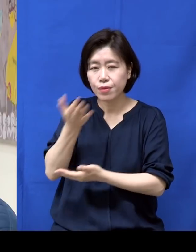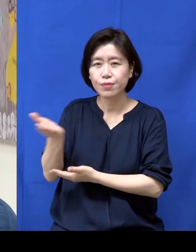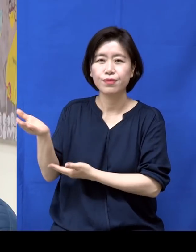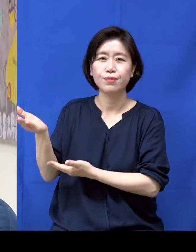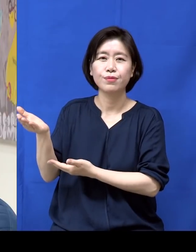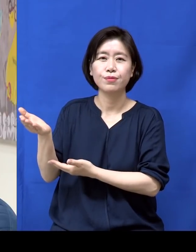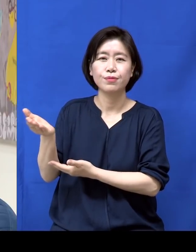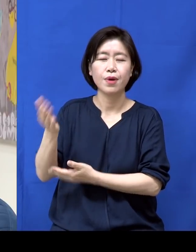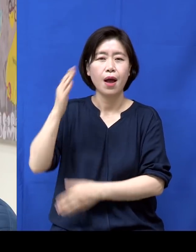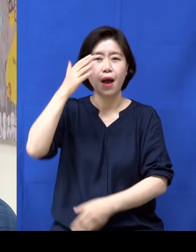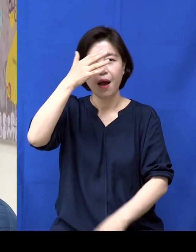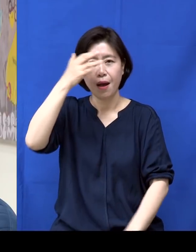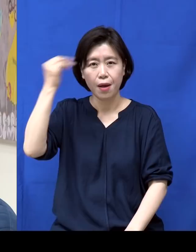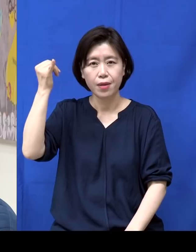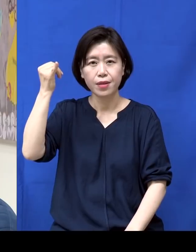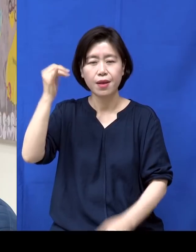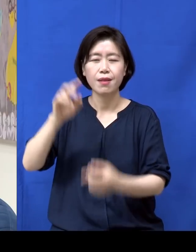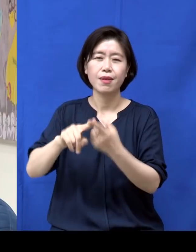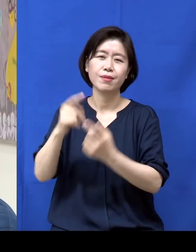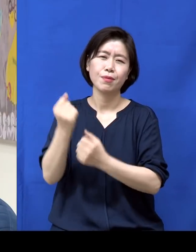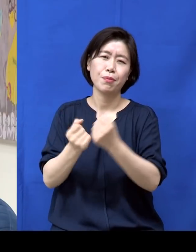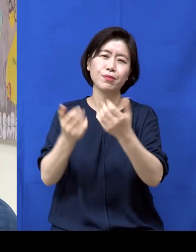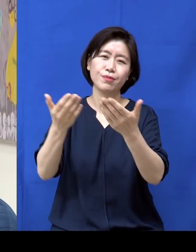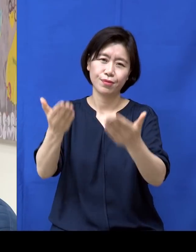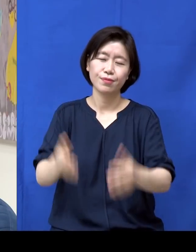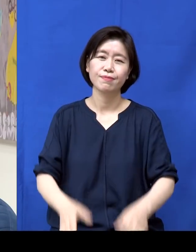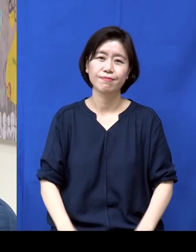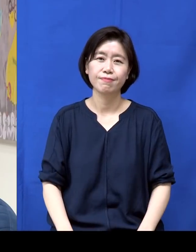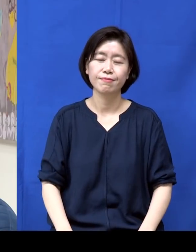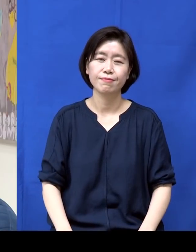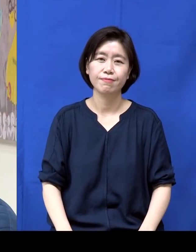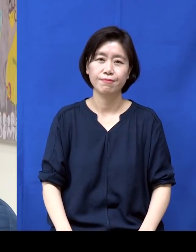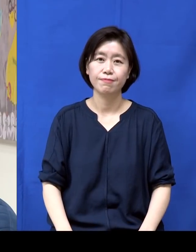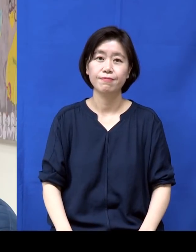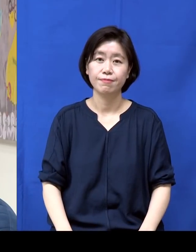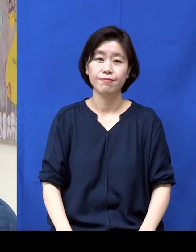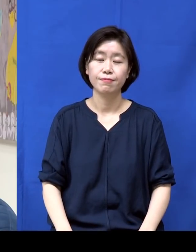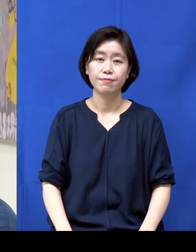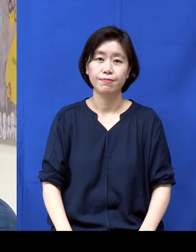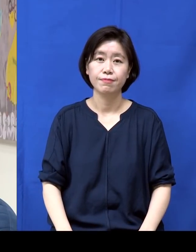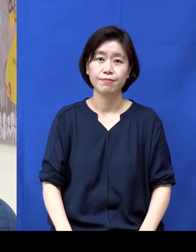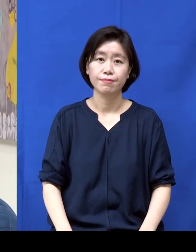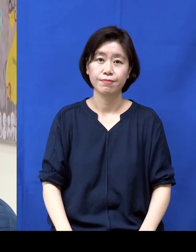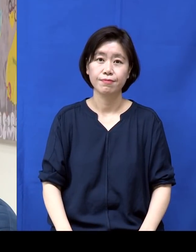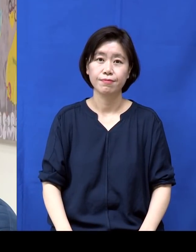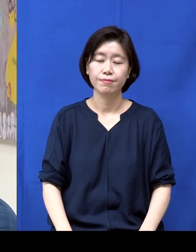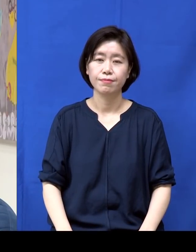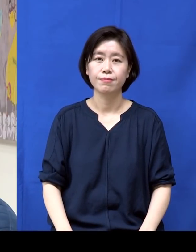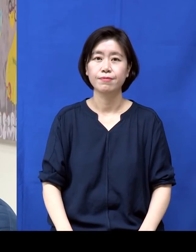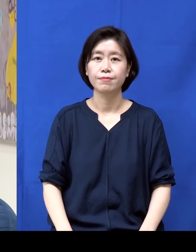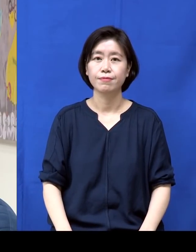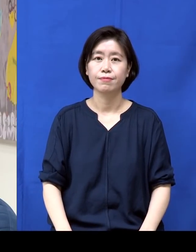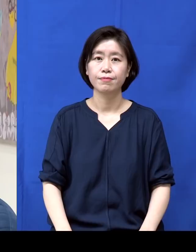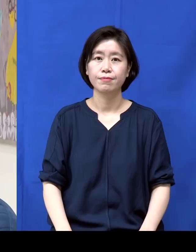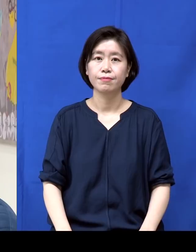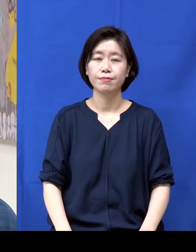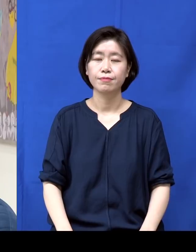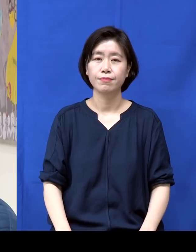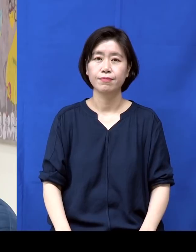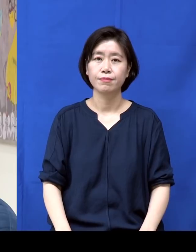네. 고인이 이런 삶을 사셨다라고 자연스럽게 소개도 하고 네. 그런 시간들을 보내더라고요.